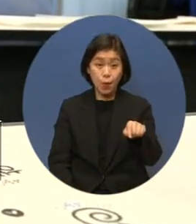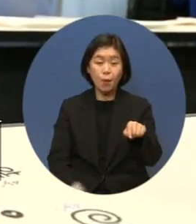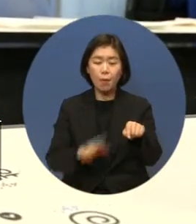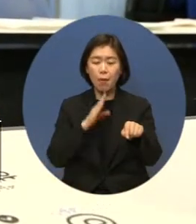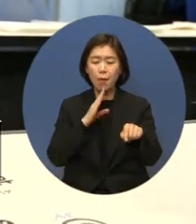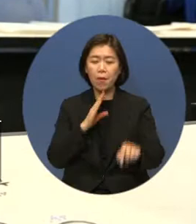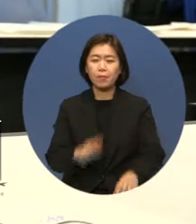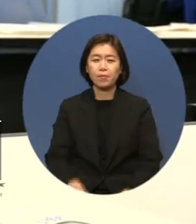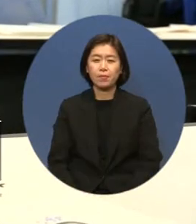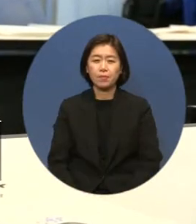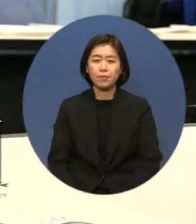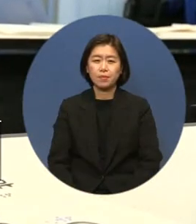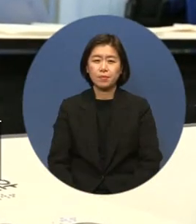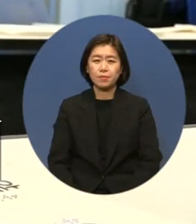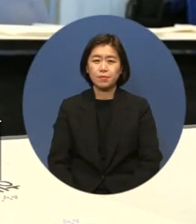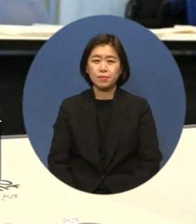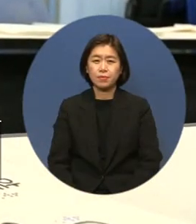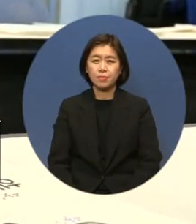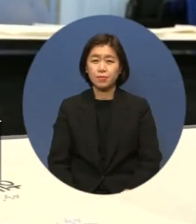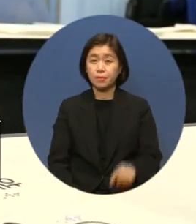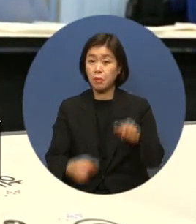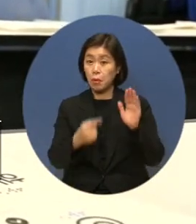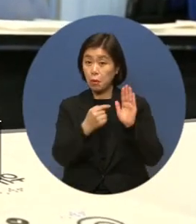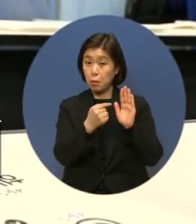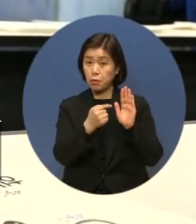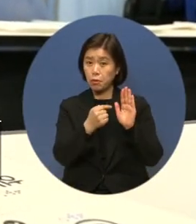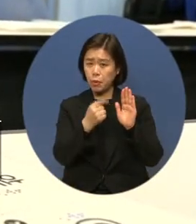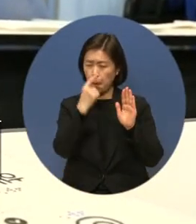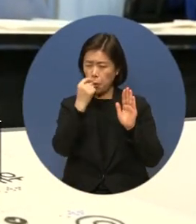같아? 이거는 풀 주스죠.